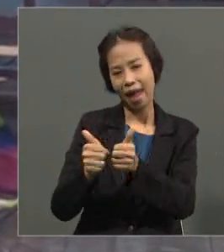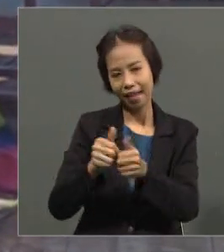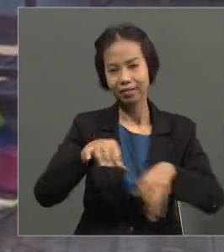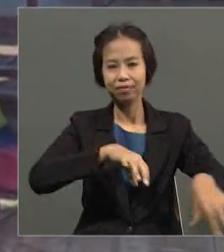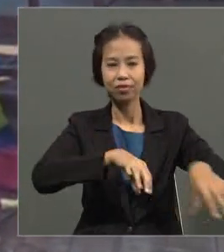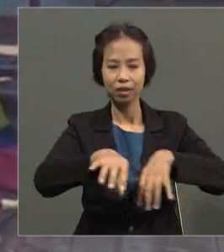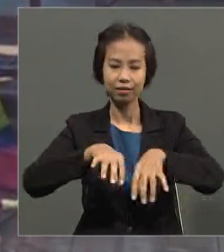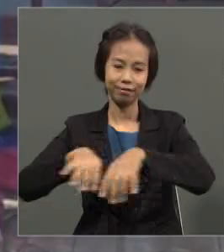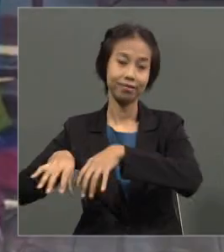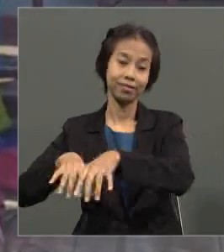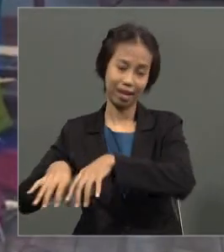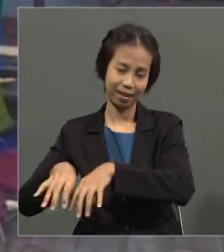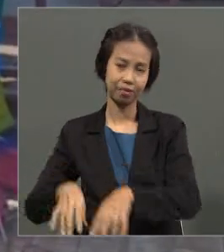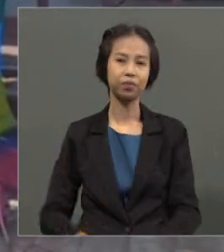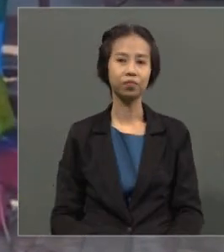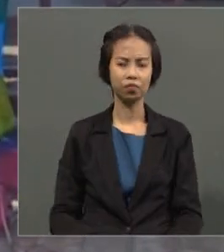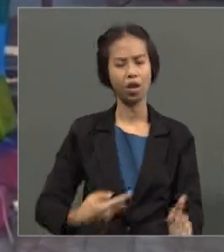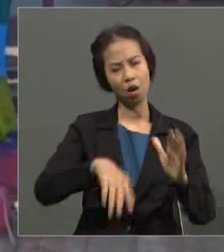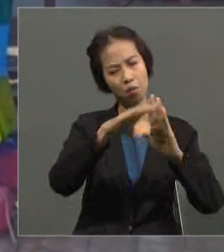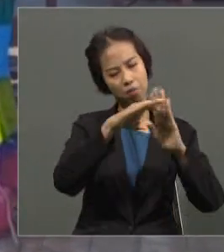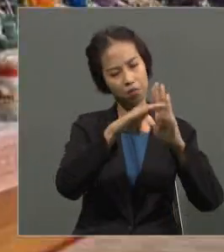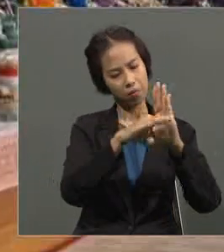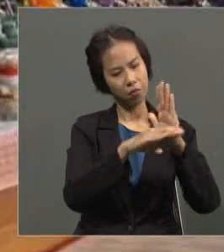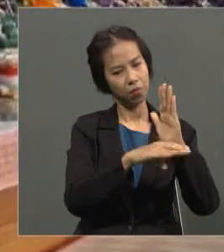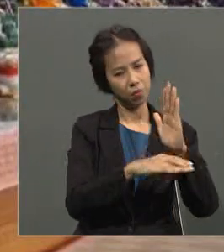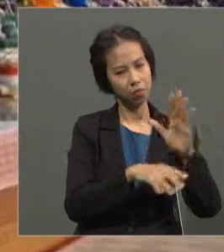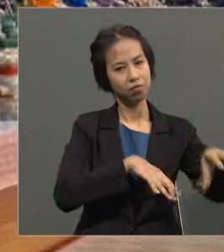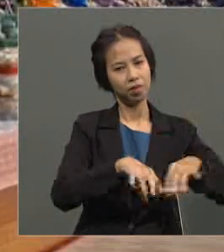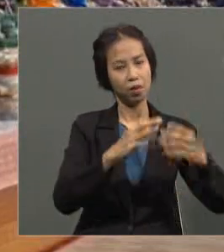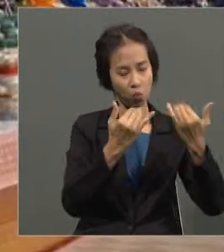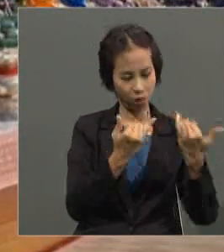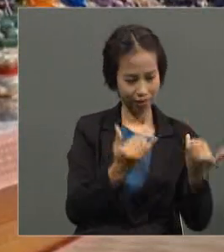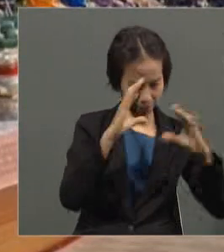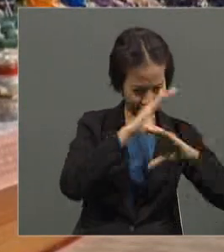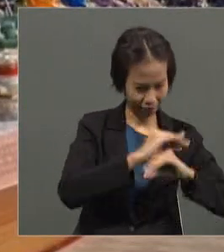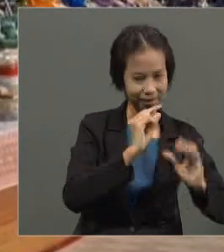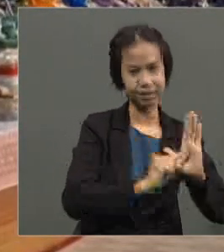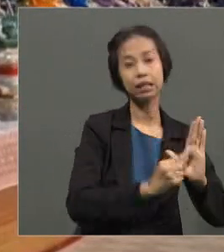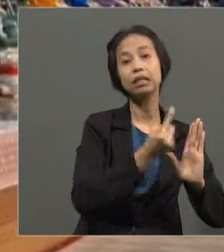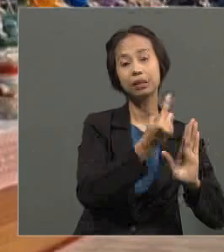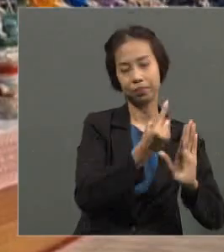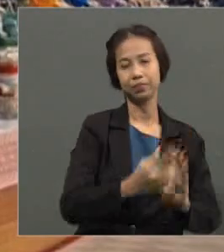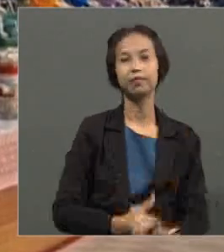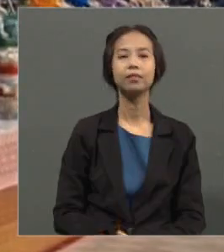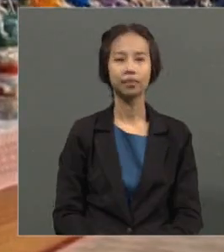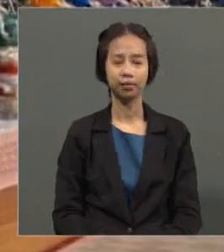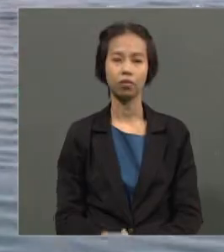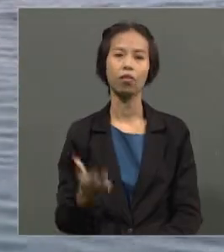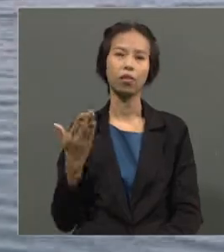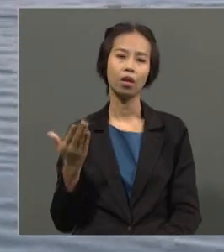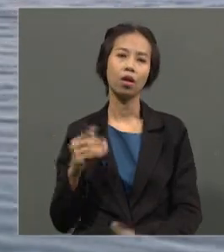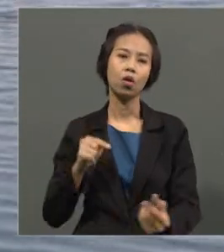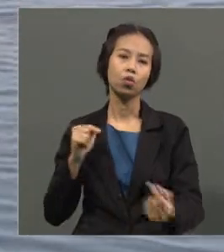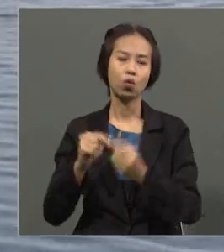ของที่ไล่เรียงมาเนี่ยก็จะจัดกันค่ำคืนนี้เป็นต้นไปนายเอกภพโตมรศักดิ์นายก